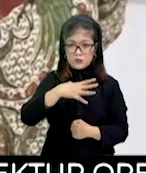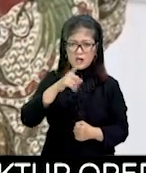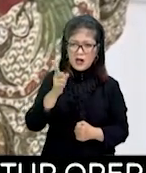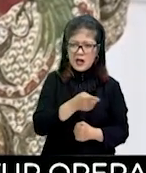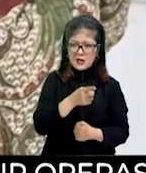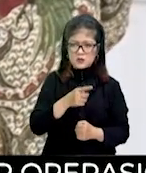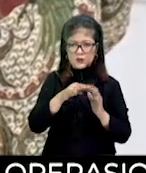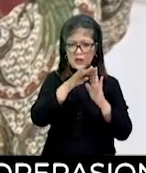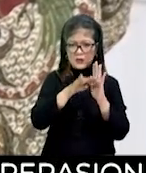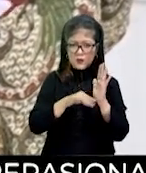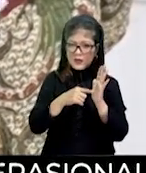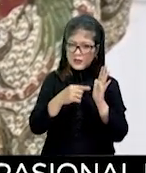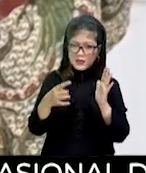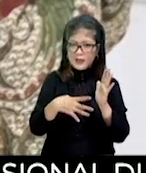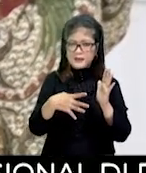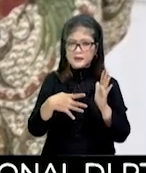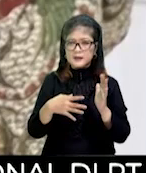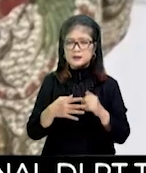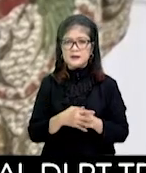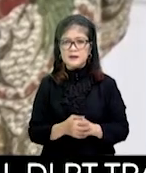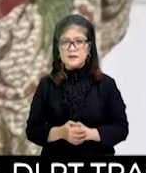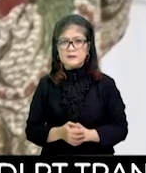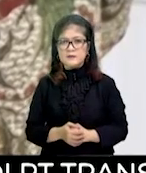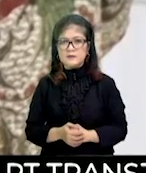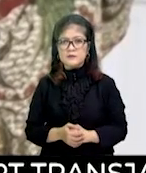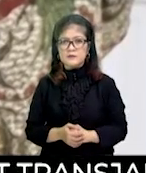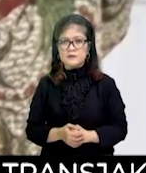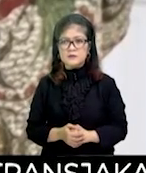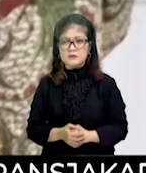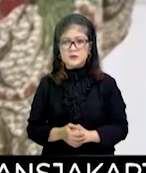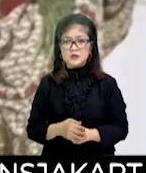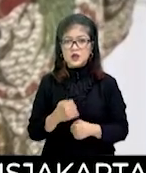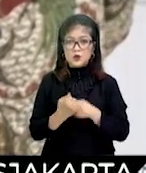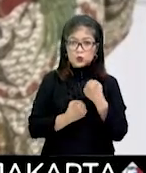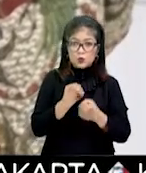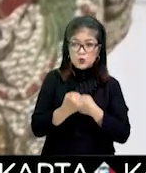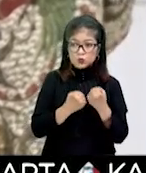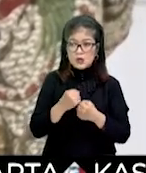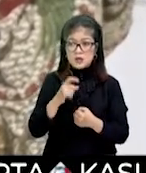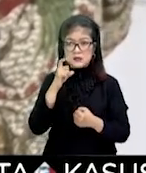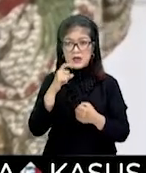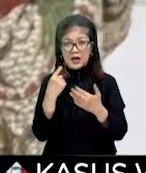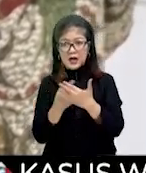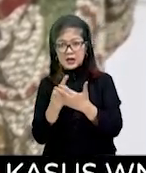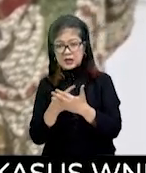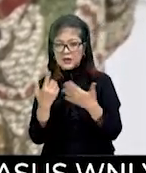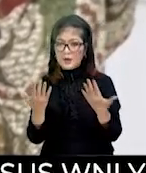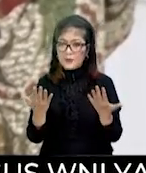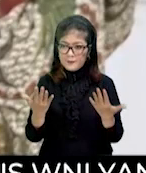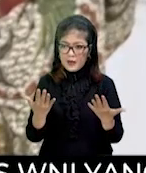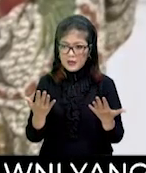juga kita sedang melakukan upaya tentang karantinanya, apakah nanti